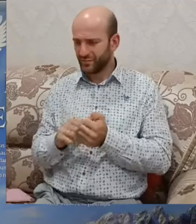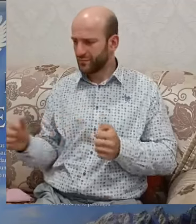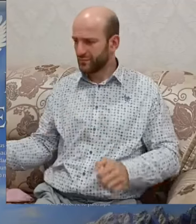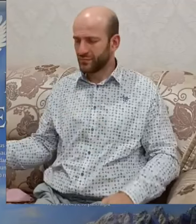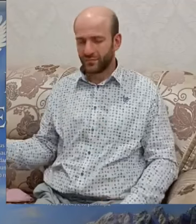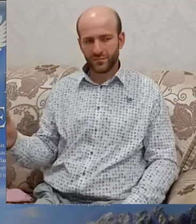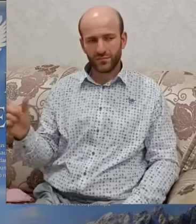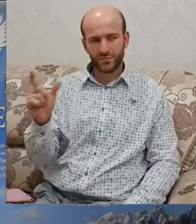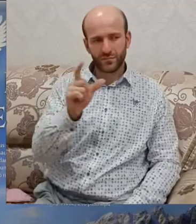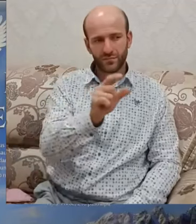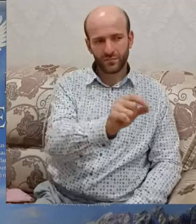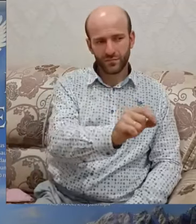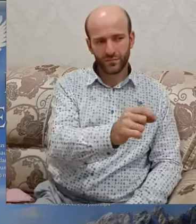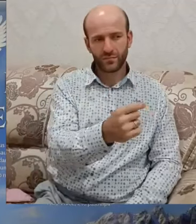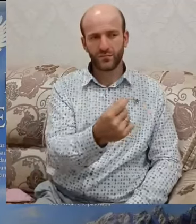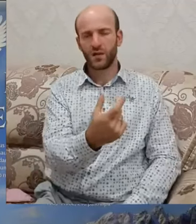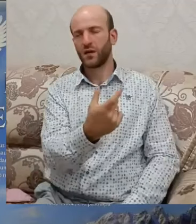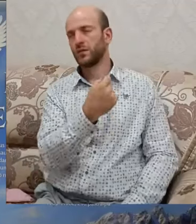Teisingai. Правильно.